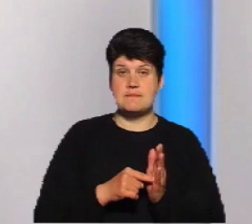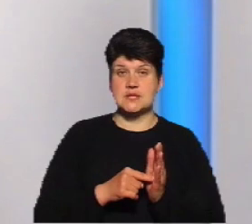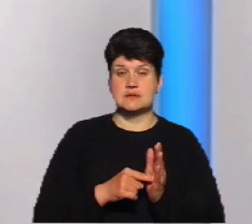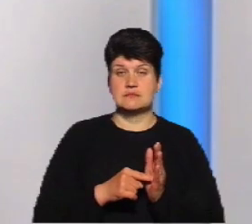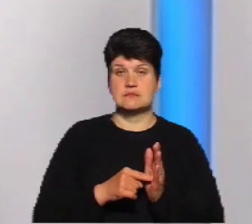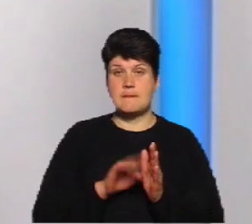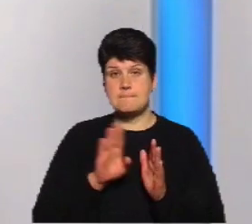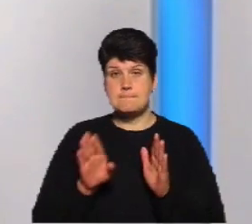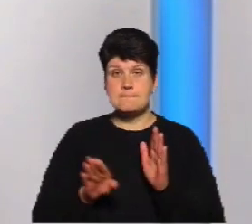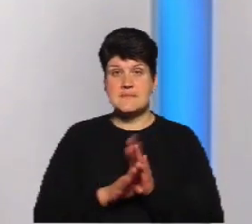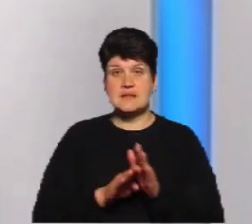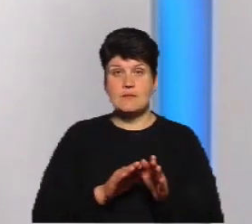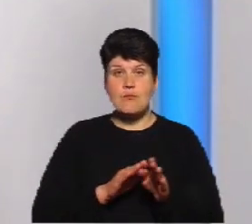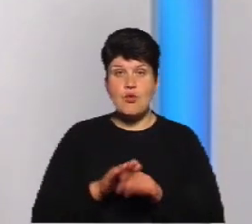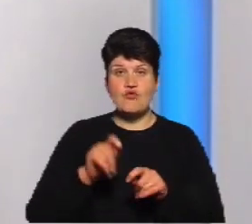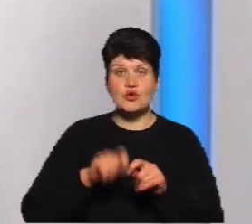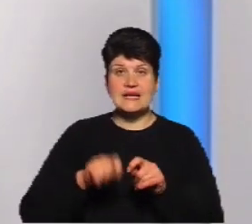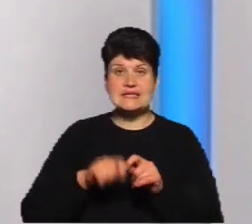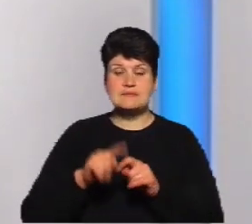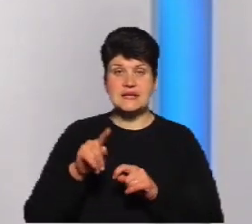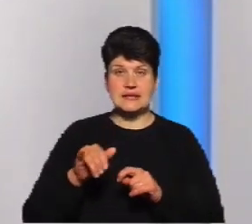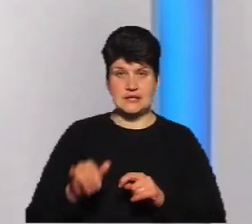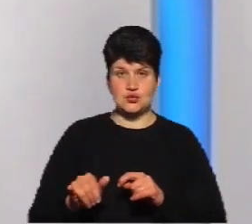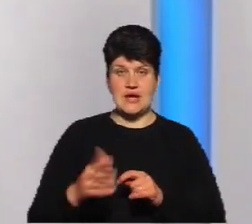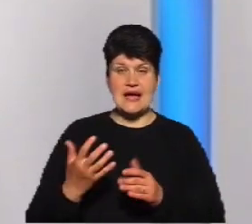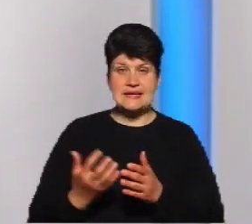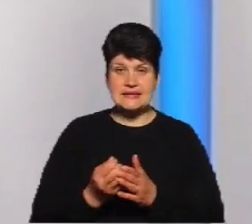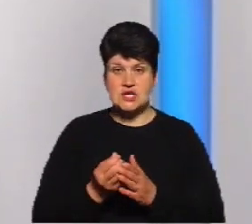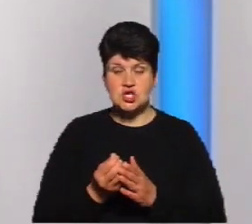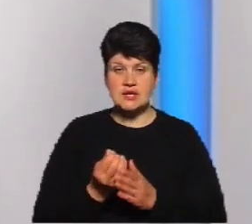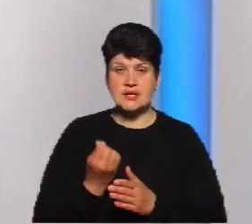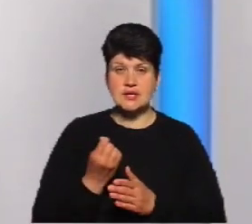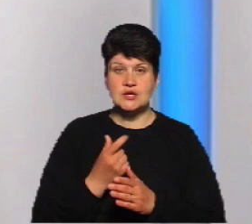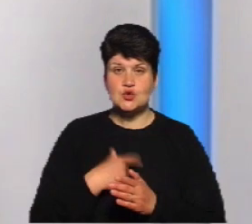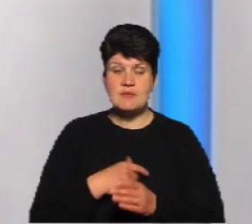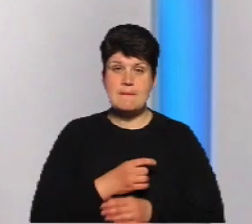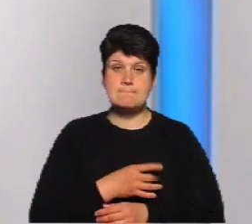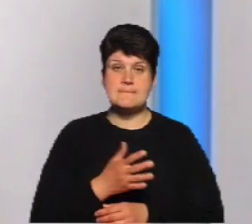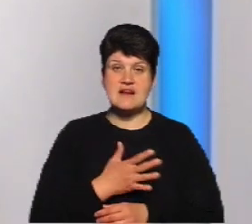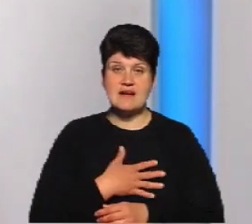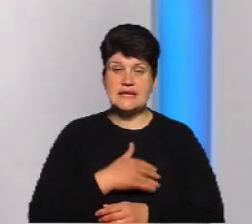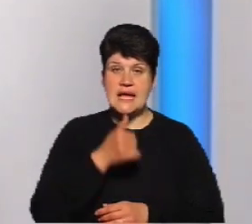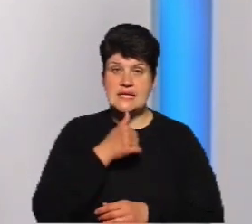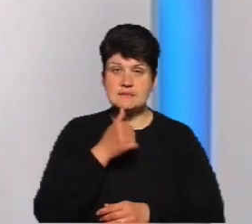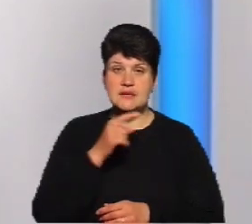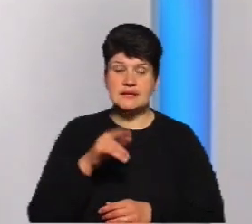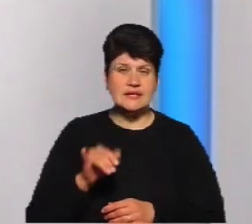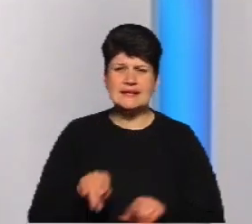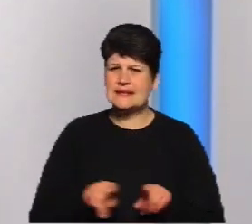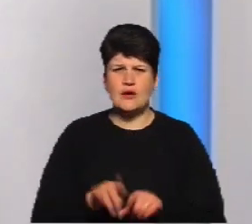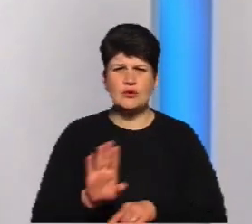повну експертизу, а знайшли собі приватну експертизу, також не